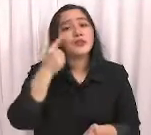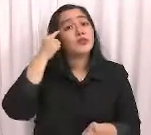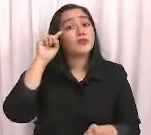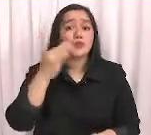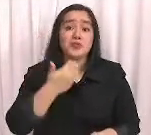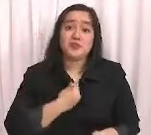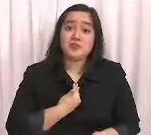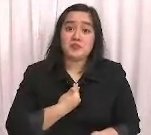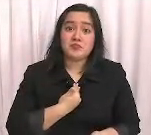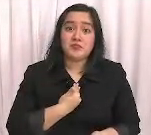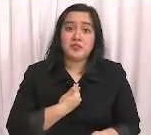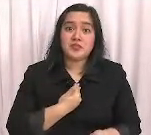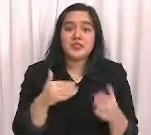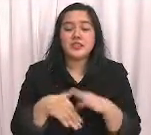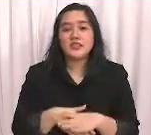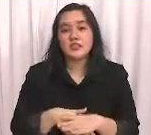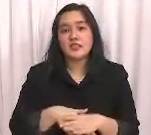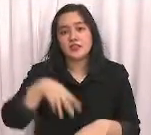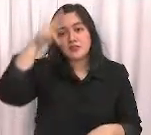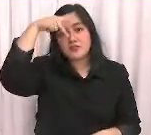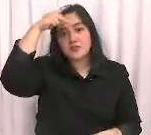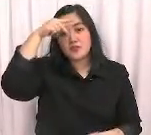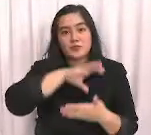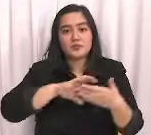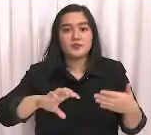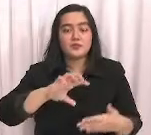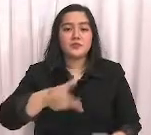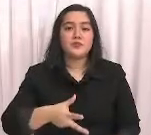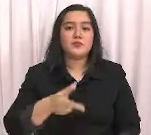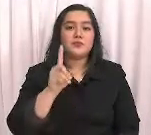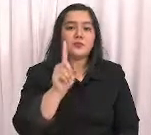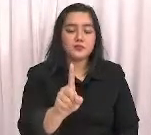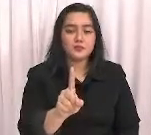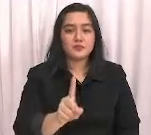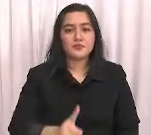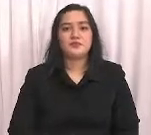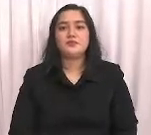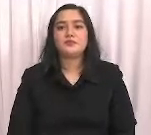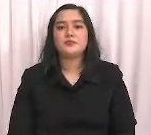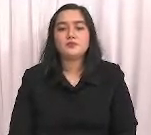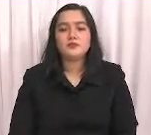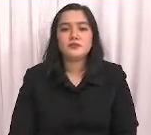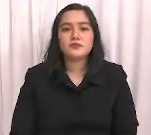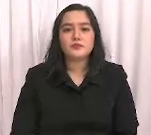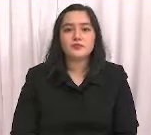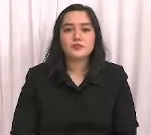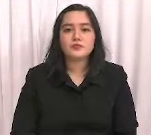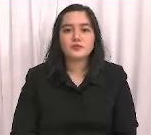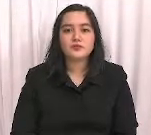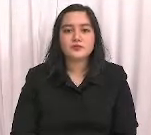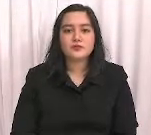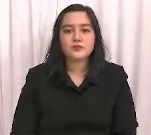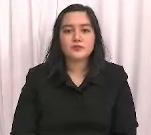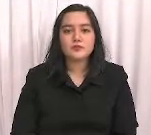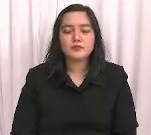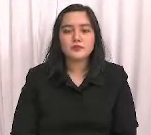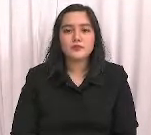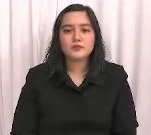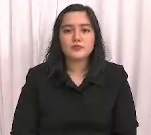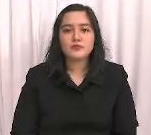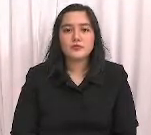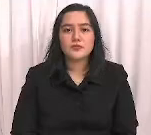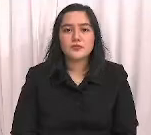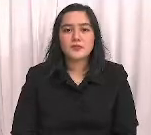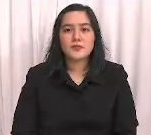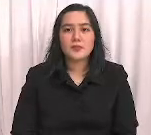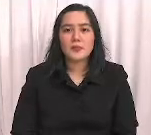chapter ng kanyang Proverbs, mga kapatid, ng kanyang mga salawikay, ng kanyang mga kasama ho doon yung